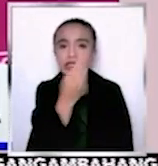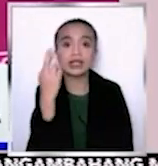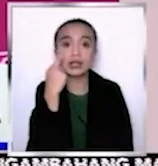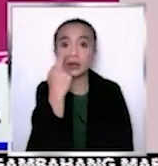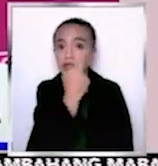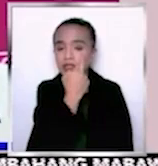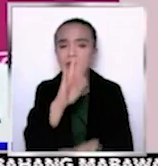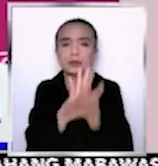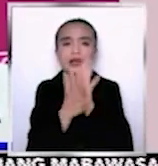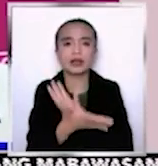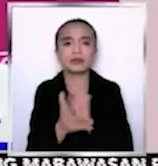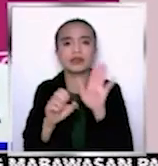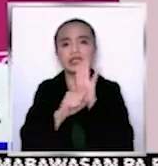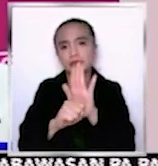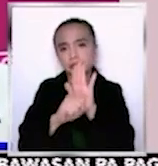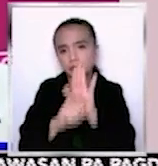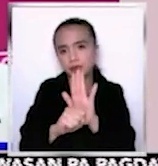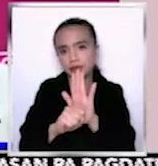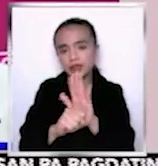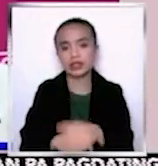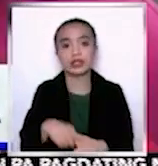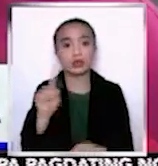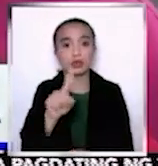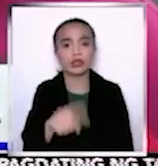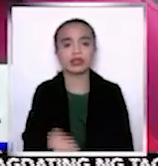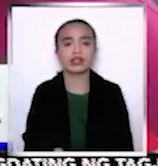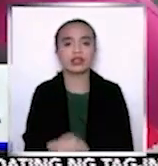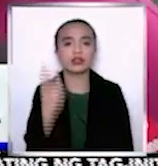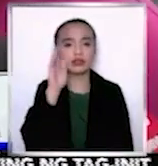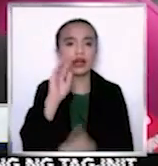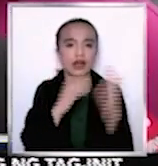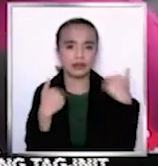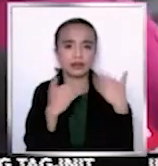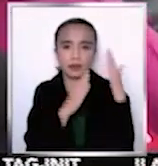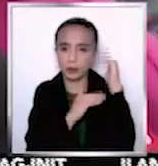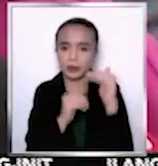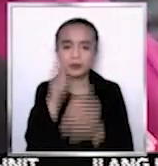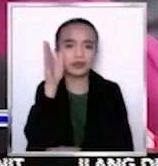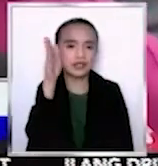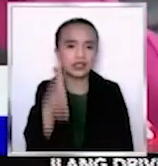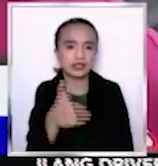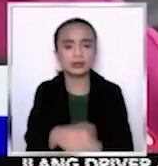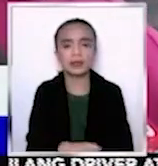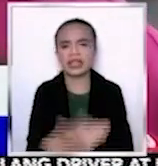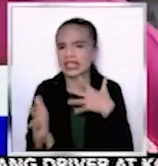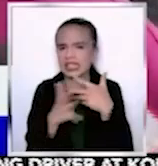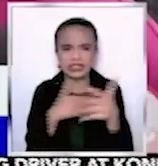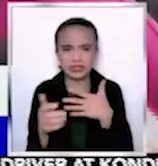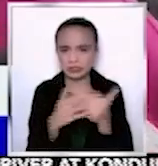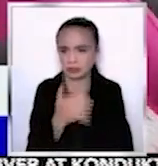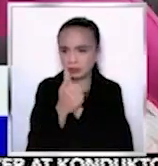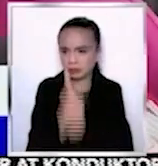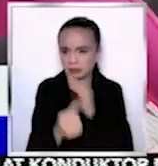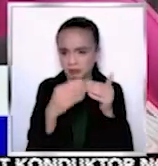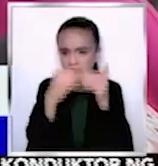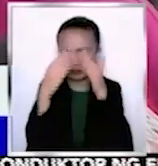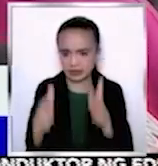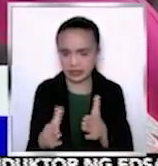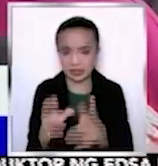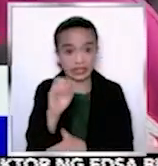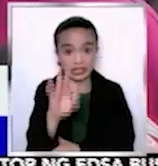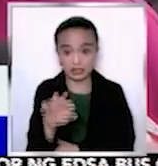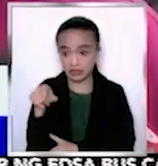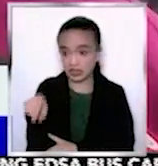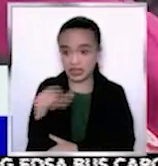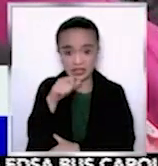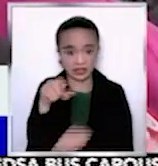niya sa kanyang post, kulay rosas ang bukas. Kahit gaano ka husay ng leader, kung hindi niya ma-inspire yung tao na